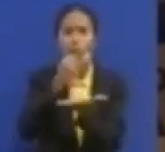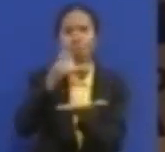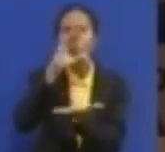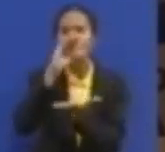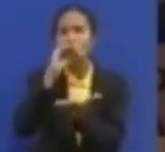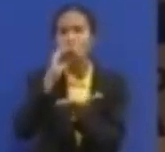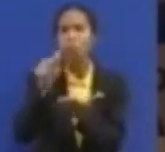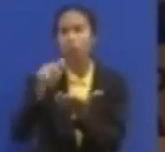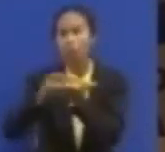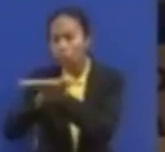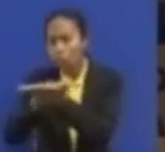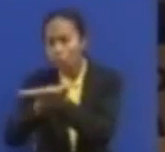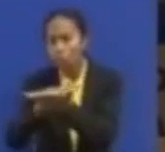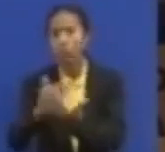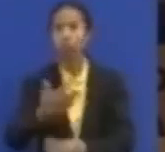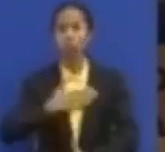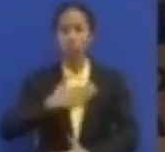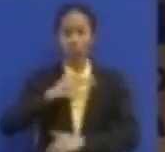านแล้ว